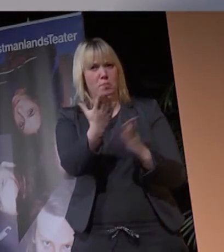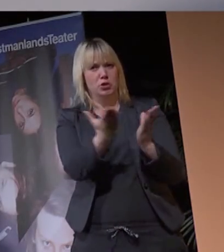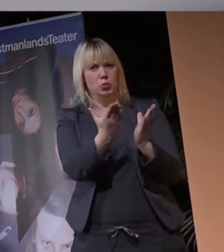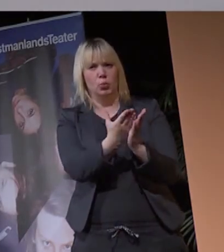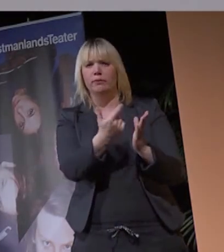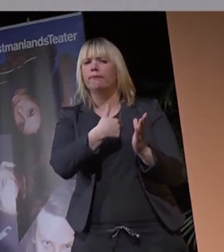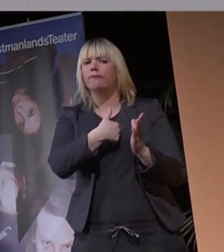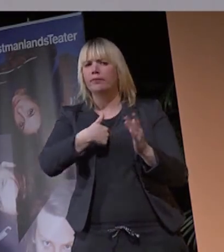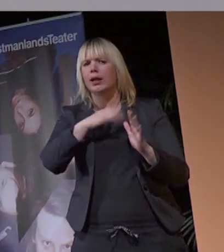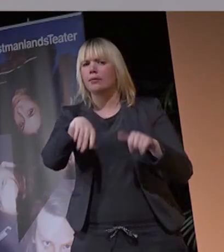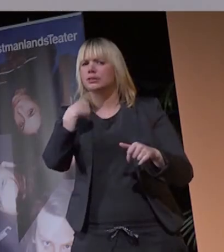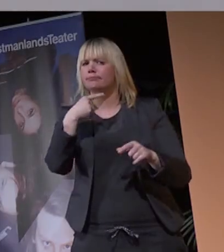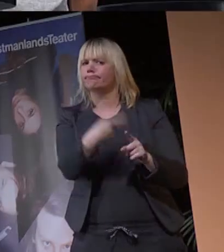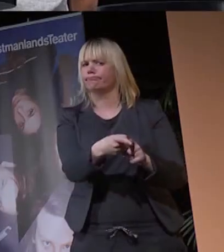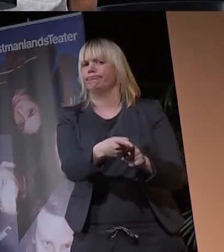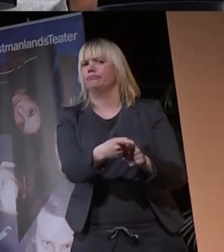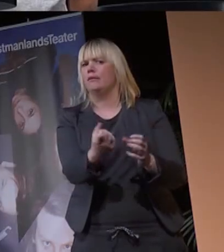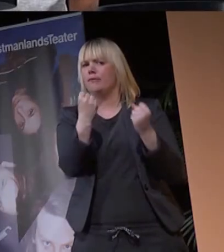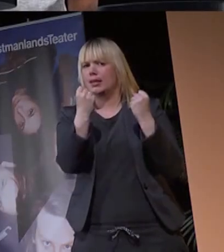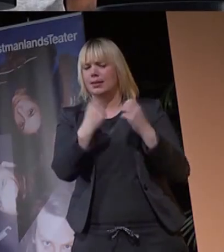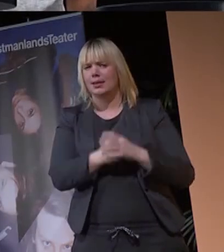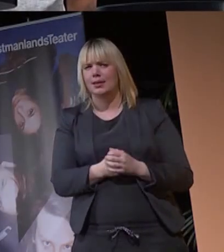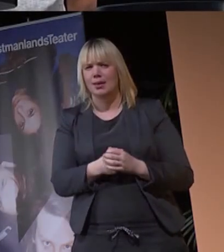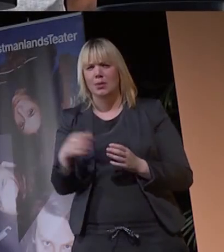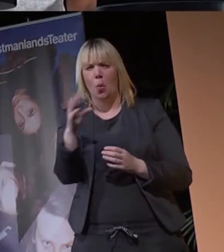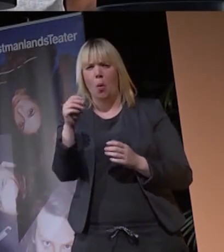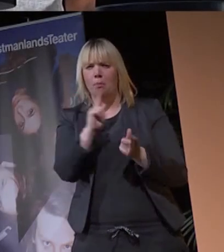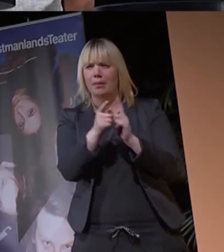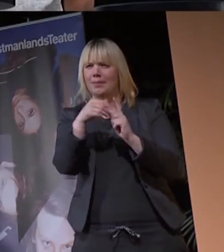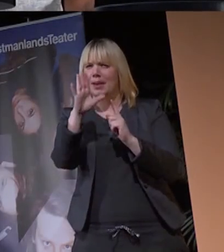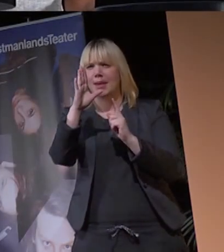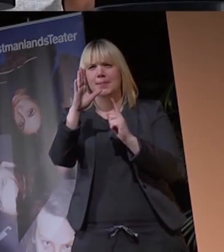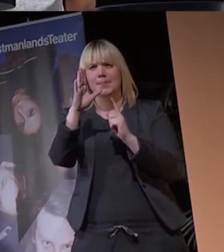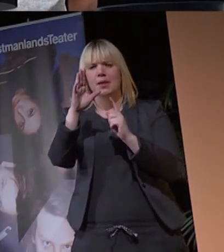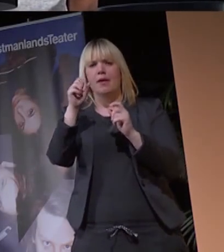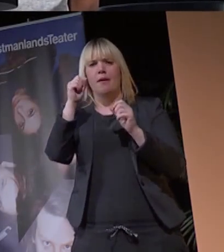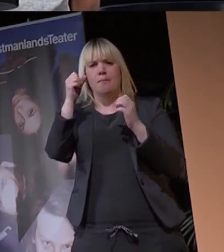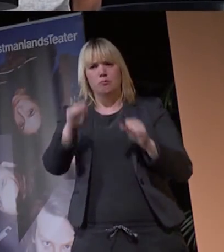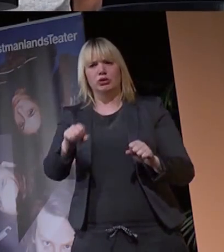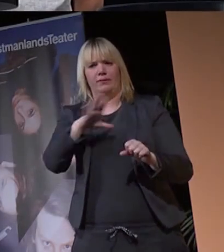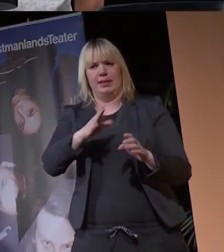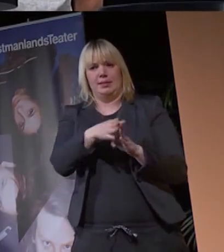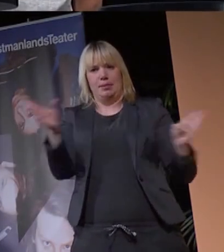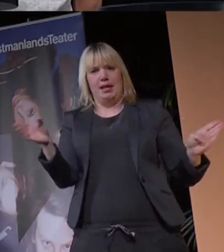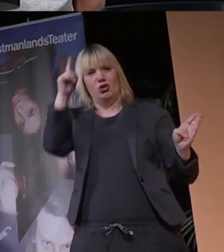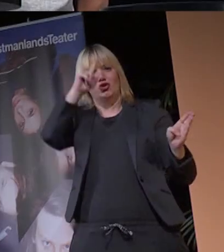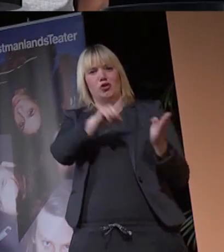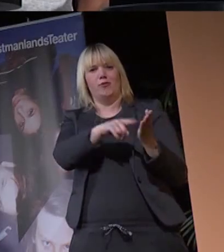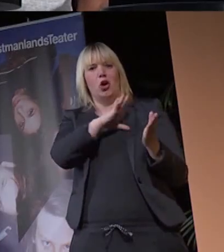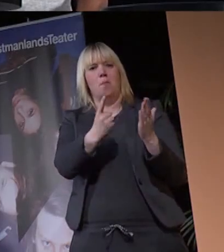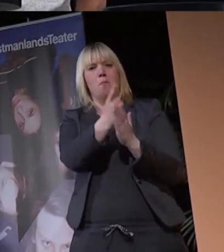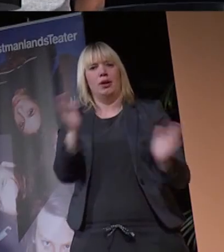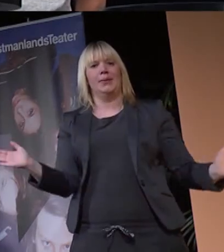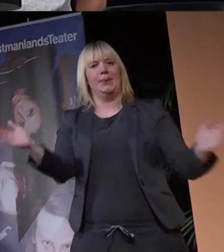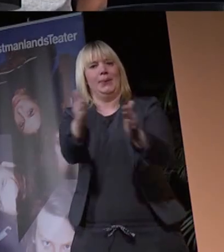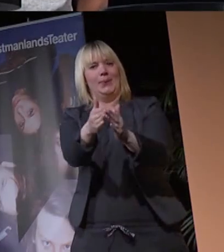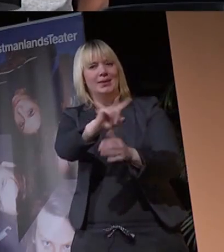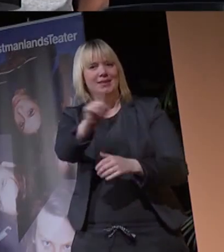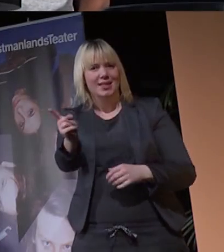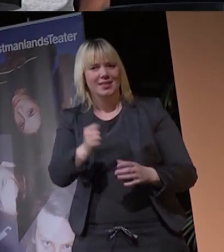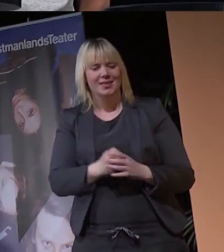också sagt att vi tycker att det är viktigt, därför att någonstans för att få spets så behöver man bredd. Ja. Och jag kommer komma in på frågor